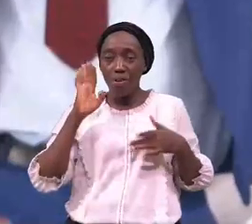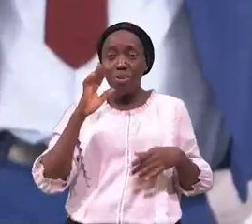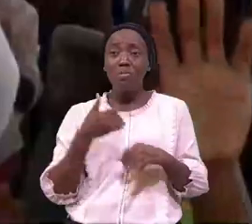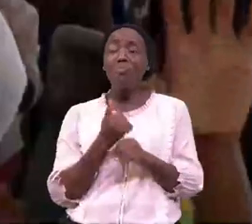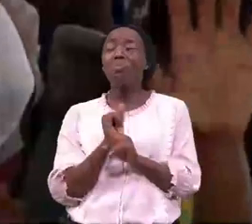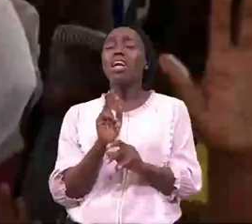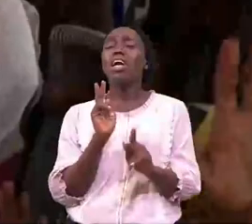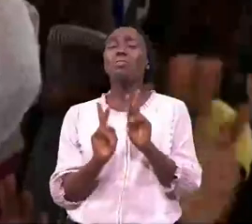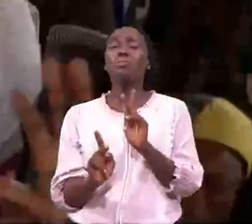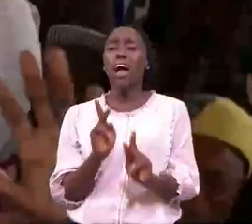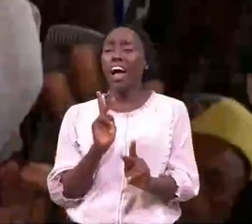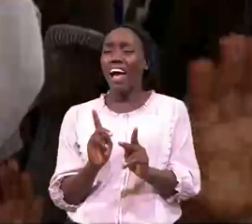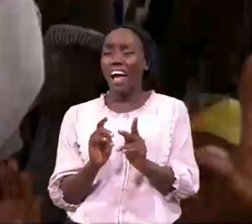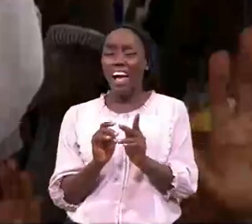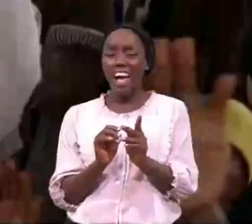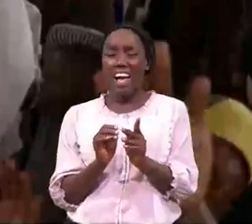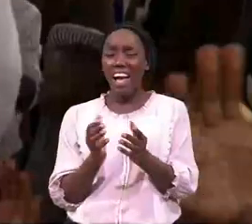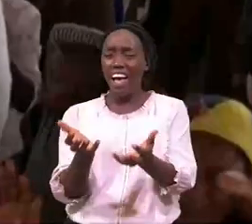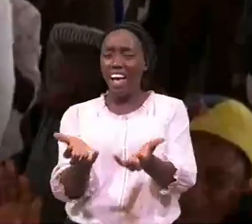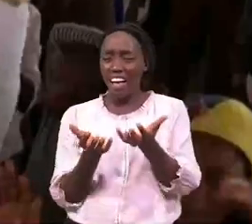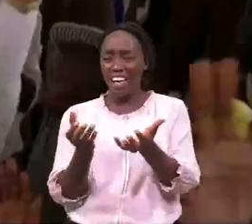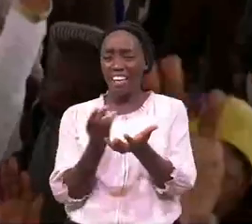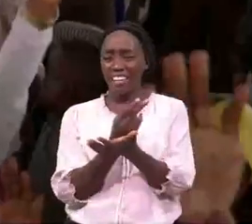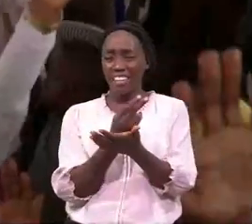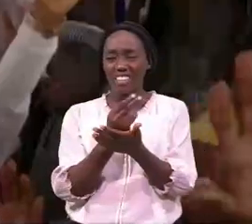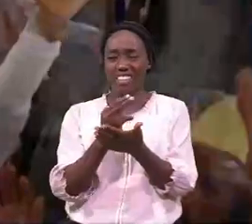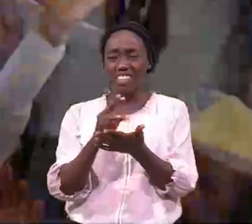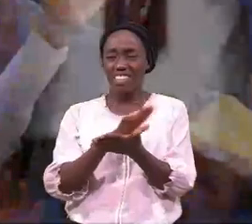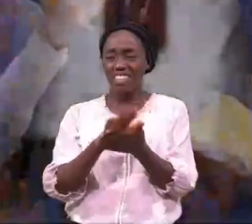Ta vie amènera les gens à s'intéresser à la sainteté.